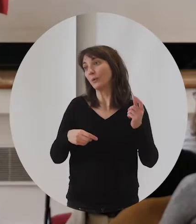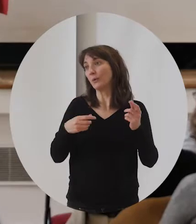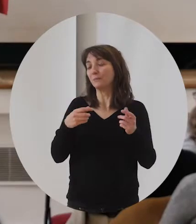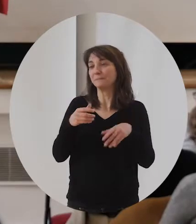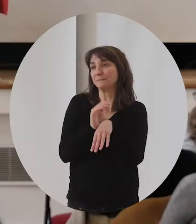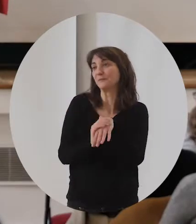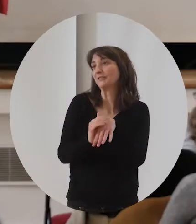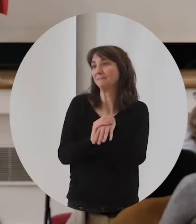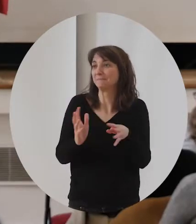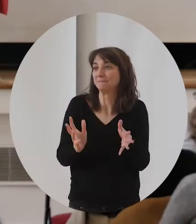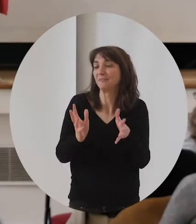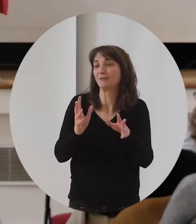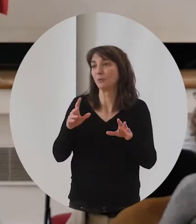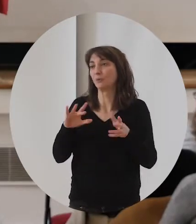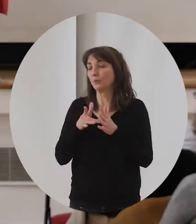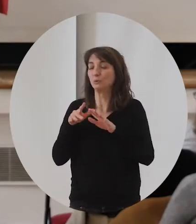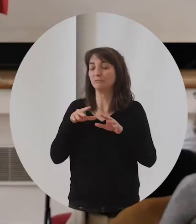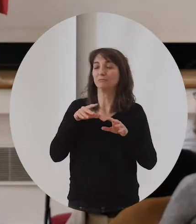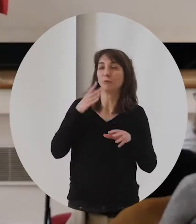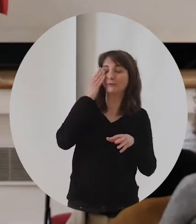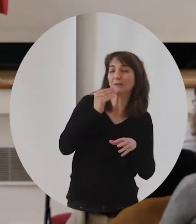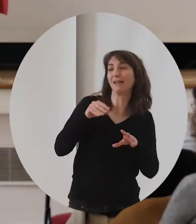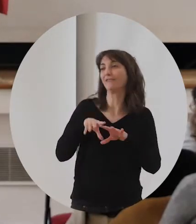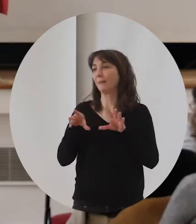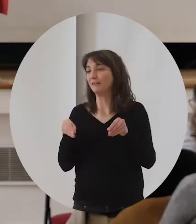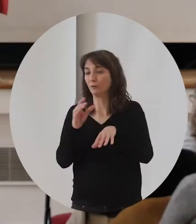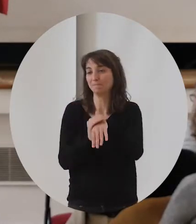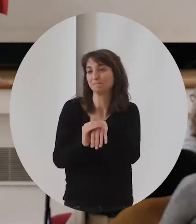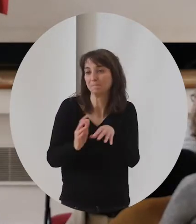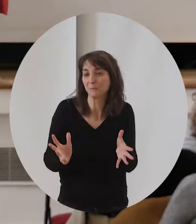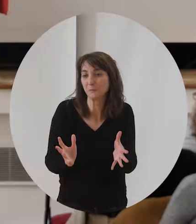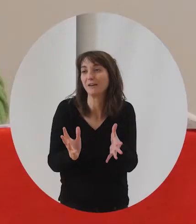l'impact de la bienveillance de l'entourage aussi. Voilà.